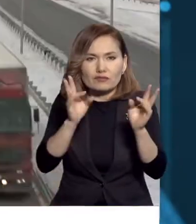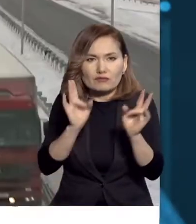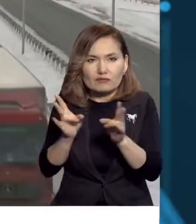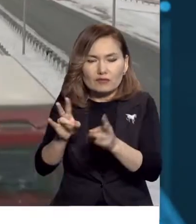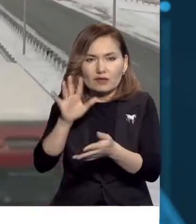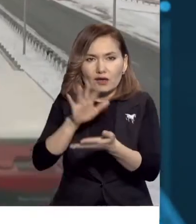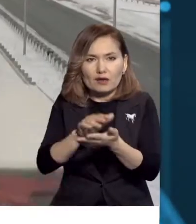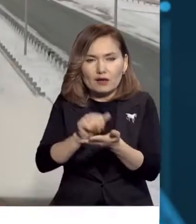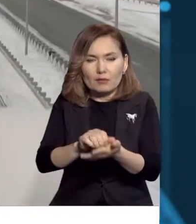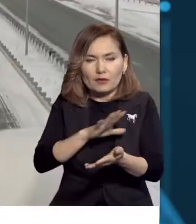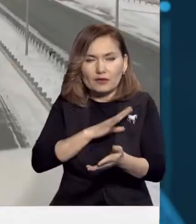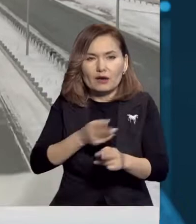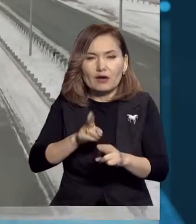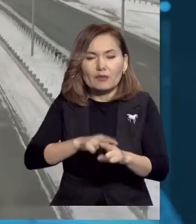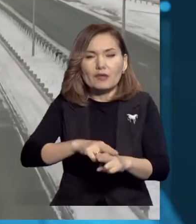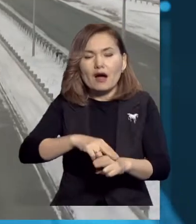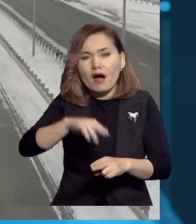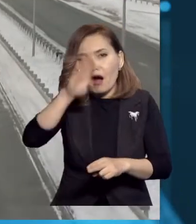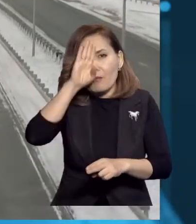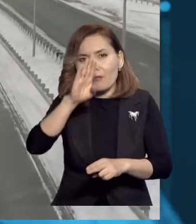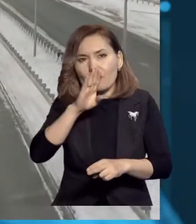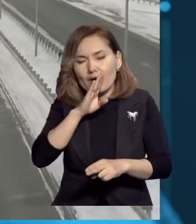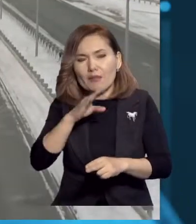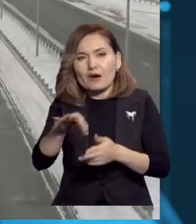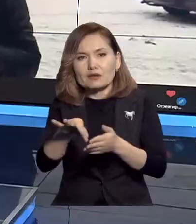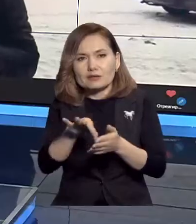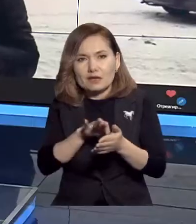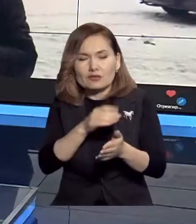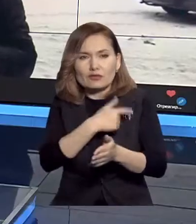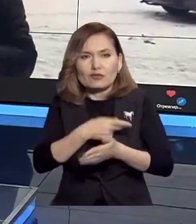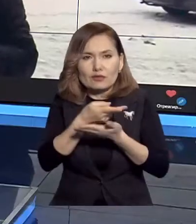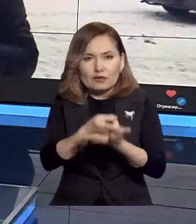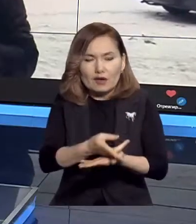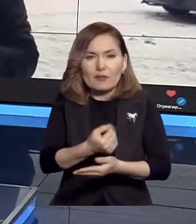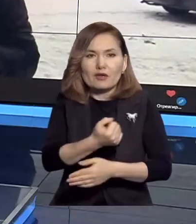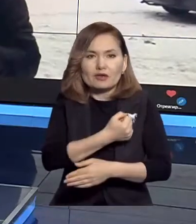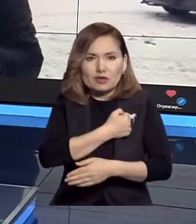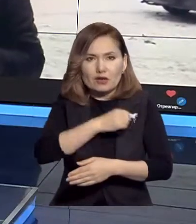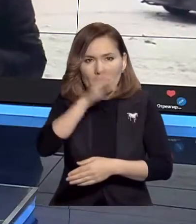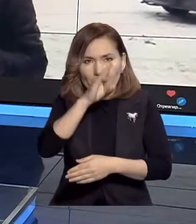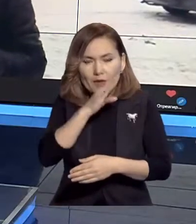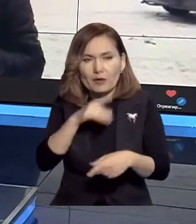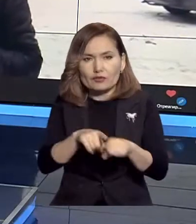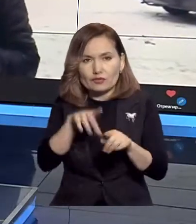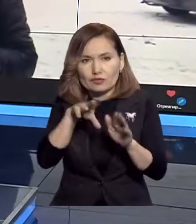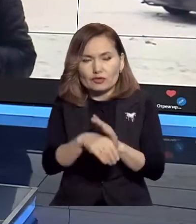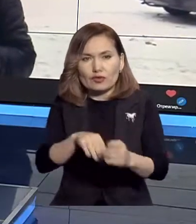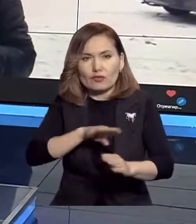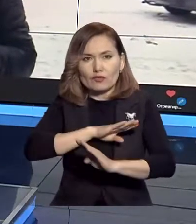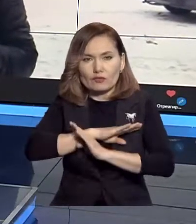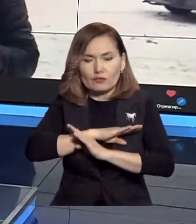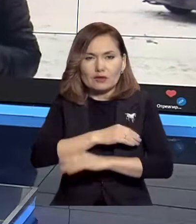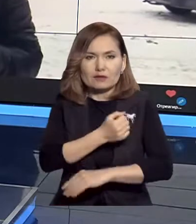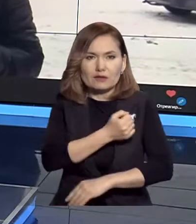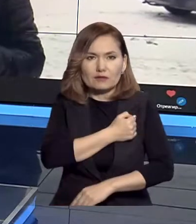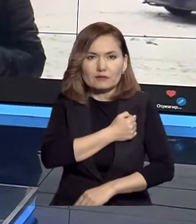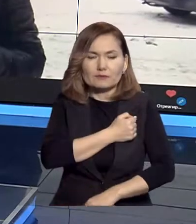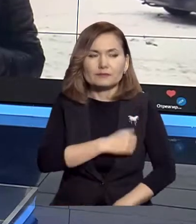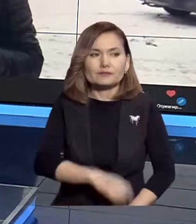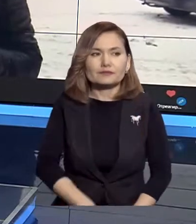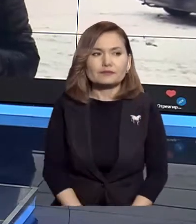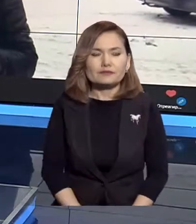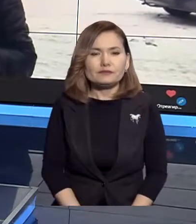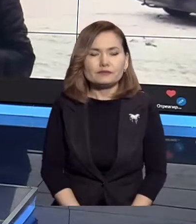Балалардың әкесі жедел жәрдем ауруханасына жеткізілген болатын. Өкінішке орай ол да көз жұмды. Алла. Түсінікті, рахмет,